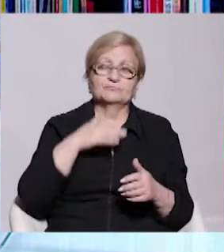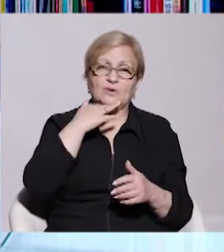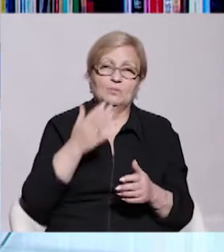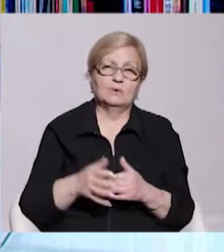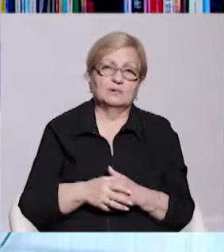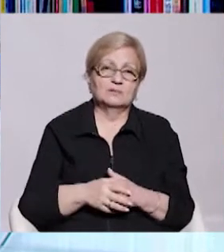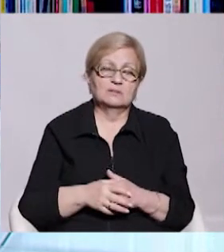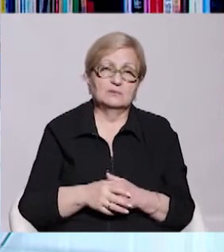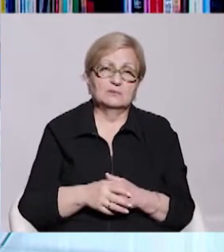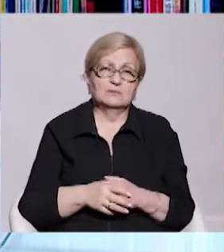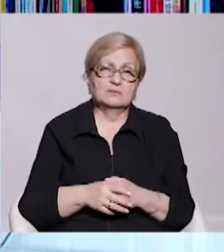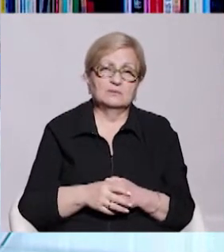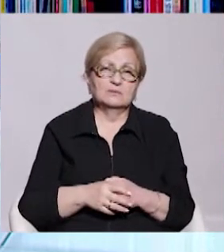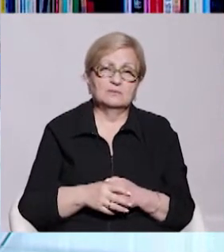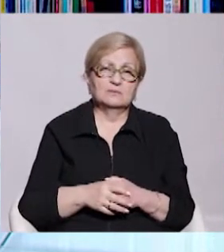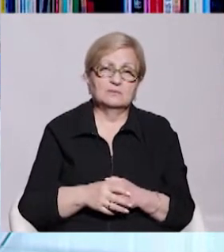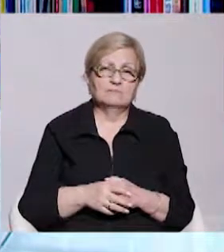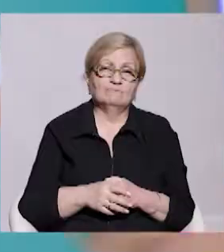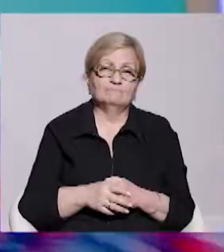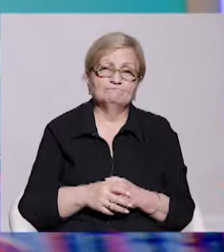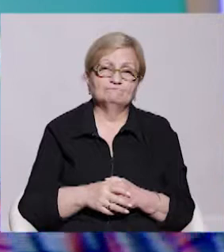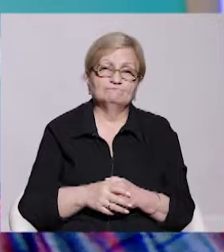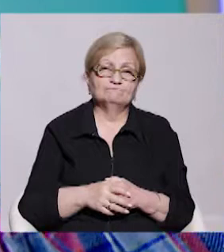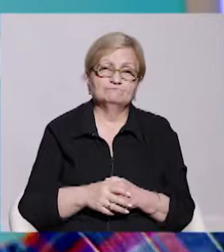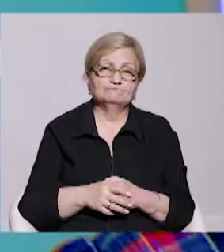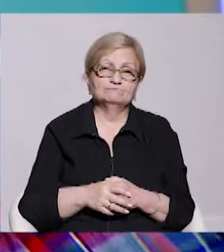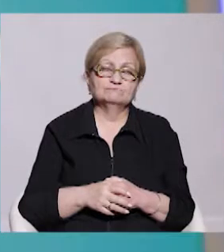ეყოფა. ესე იგი ამ შემთხვევაშიც ჩვენ